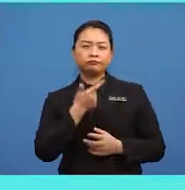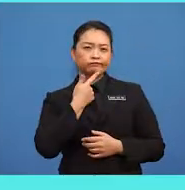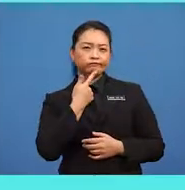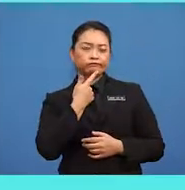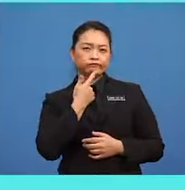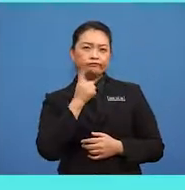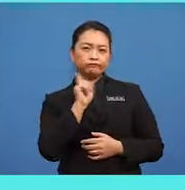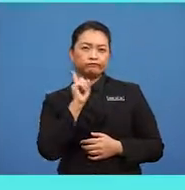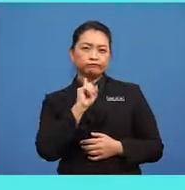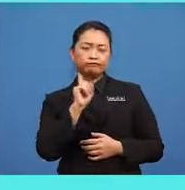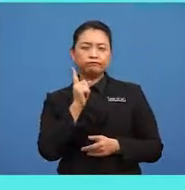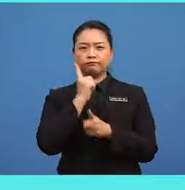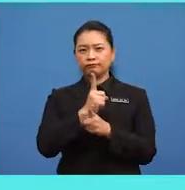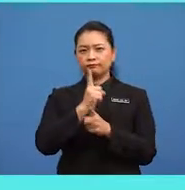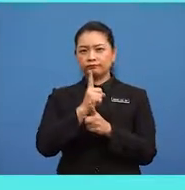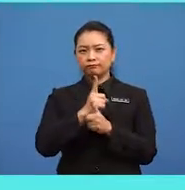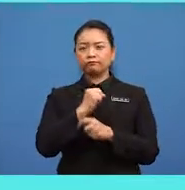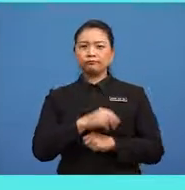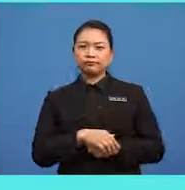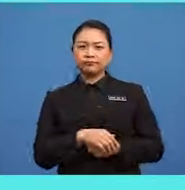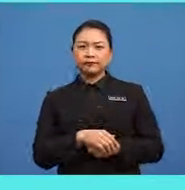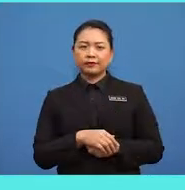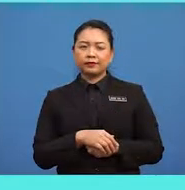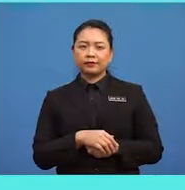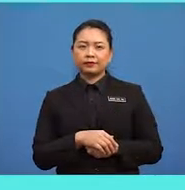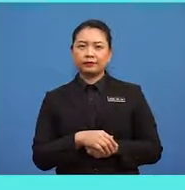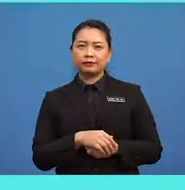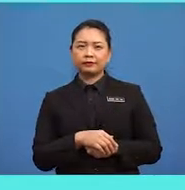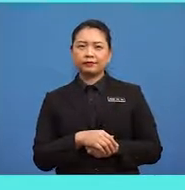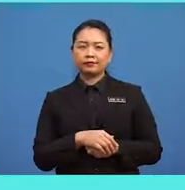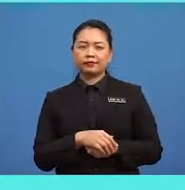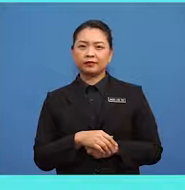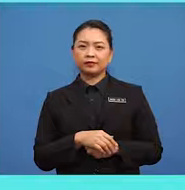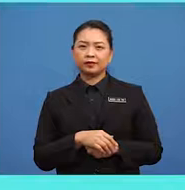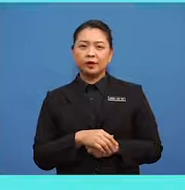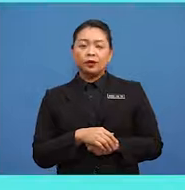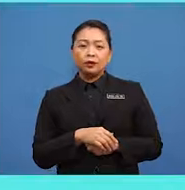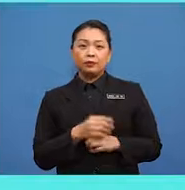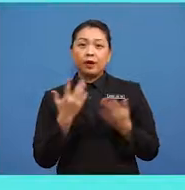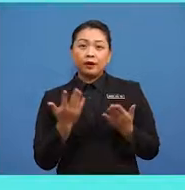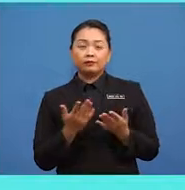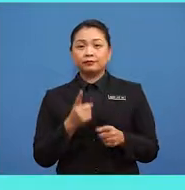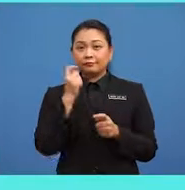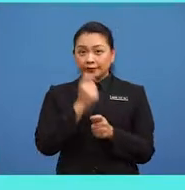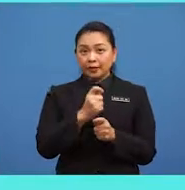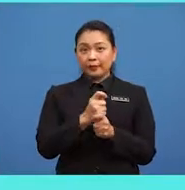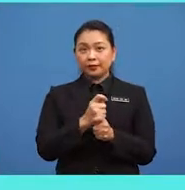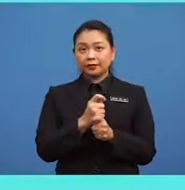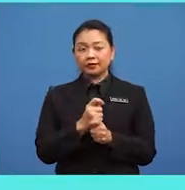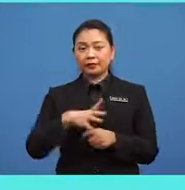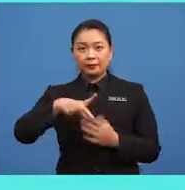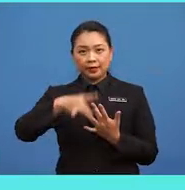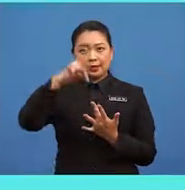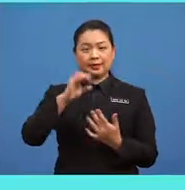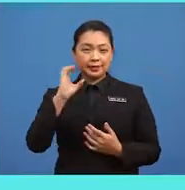Pilihan jawapan yang manakah betul ya, murid-murid? Wah, tepat sekali. Pilihan